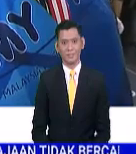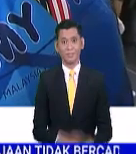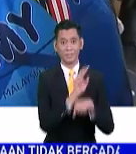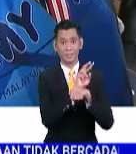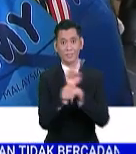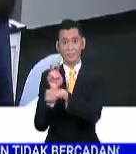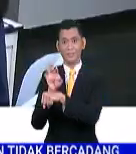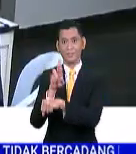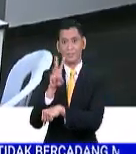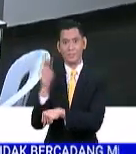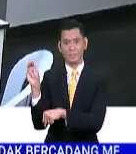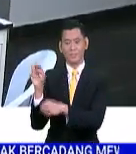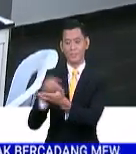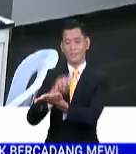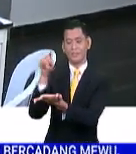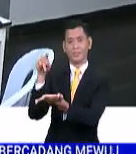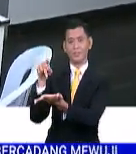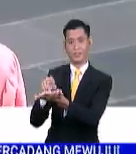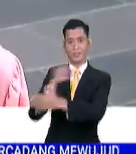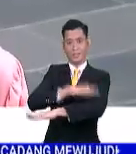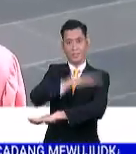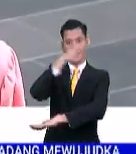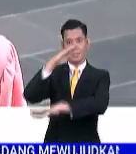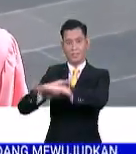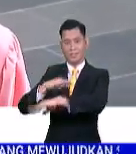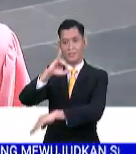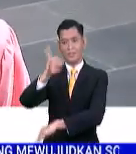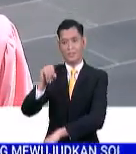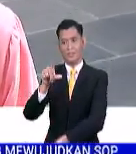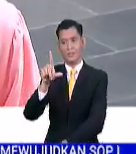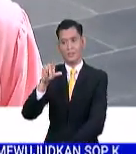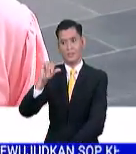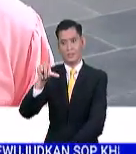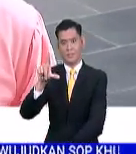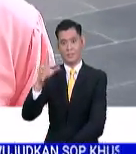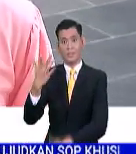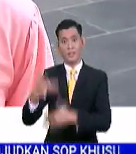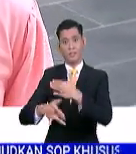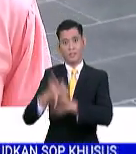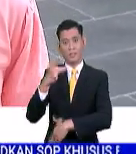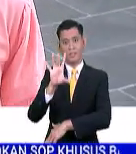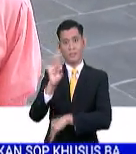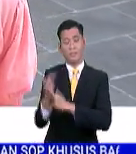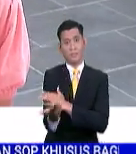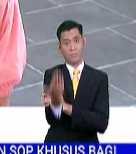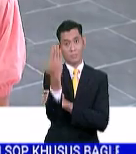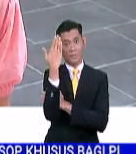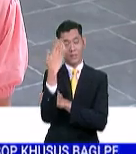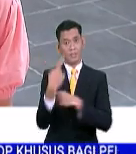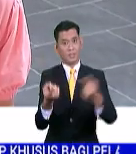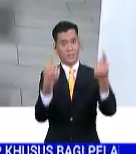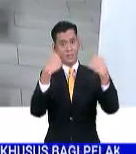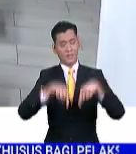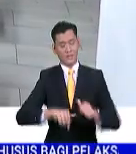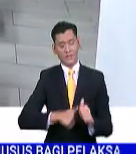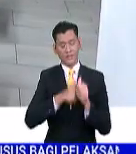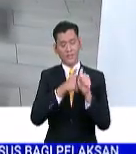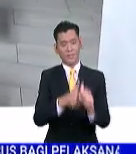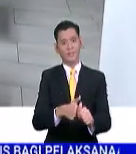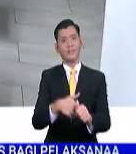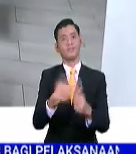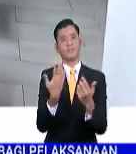Tinjauan RTM di PPV Aziata Arena, mereka tiba seawal 8 pagi dan mengikut garis panduan